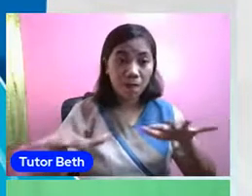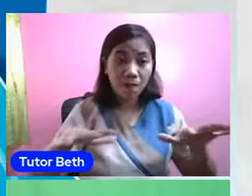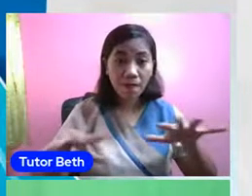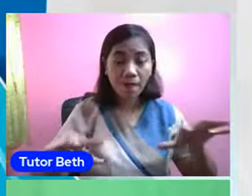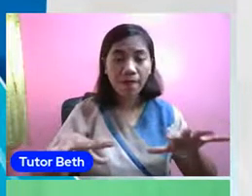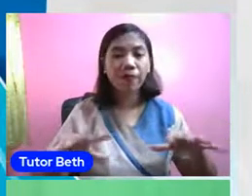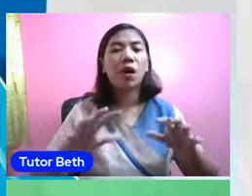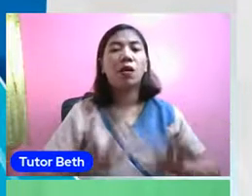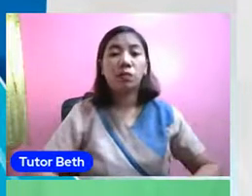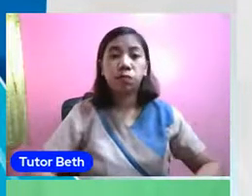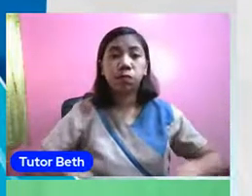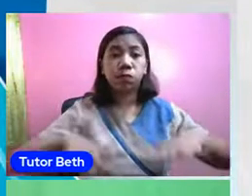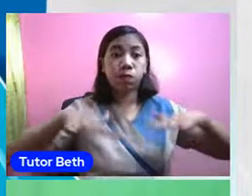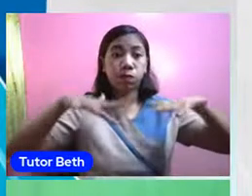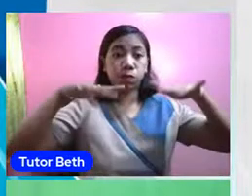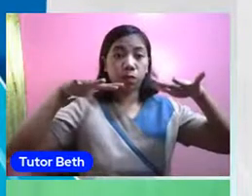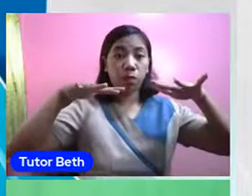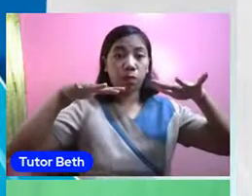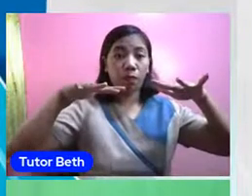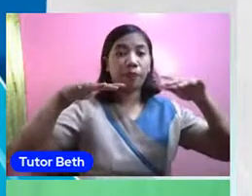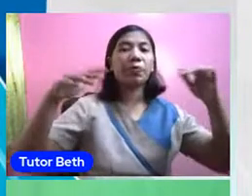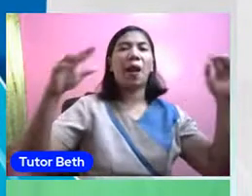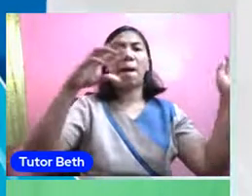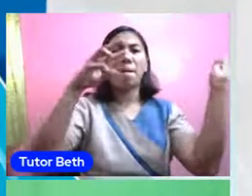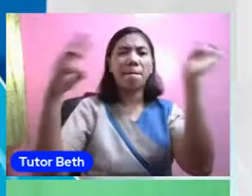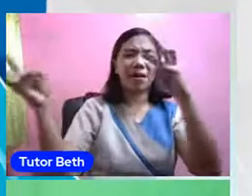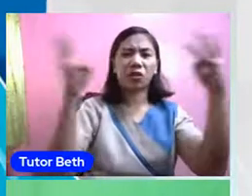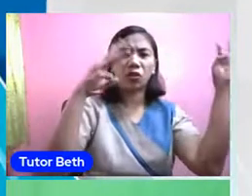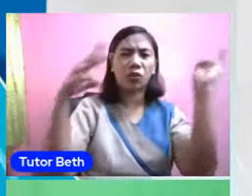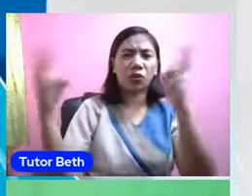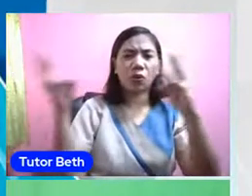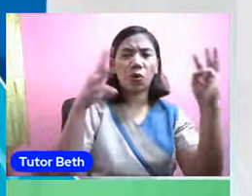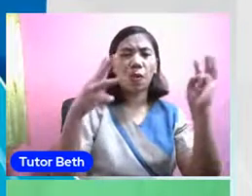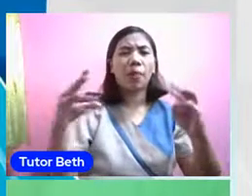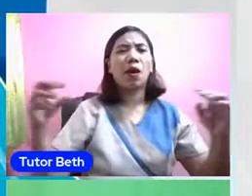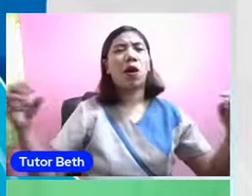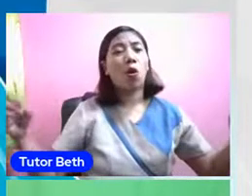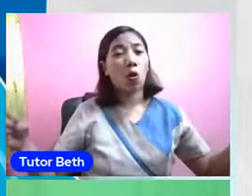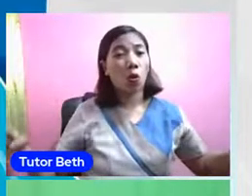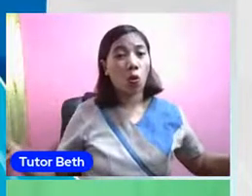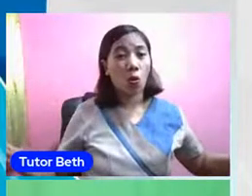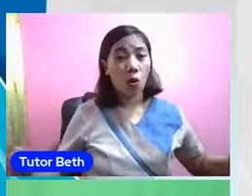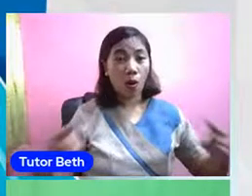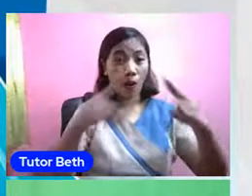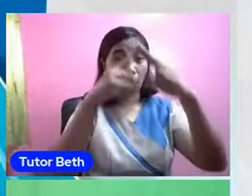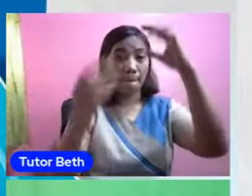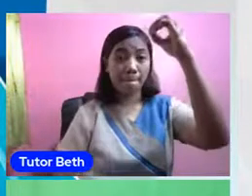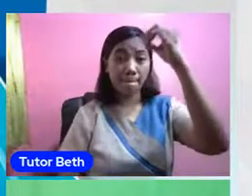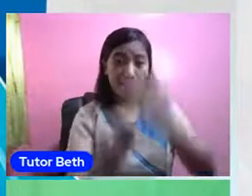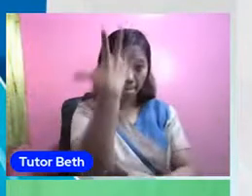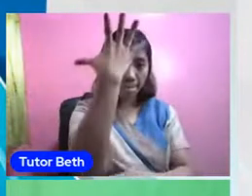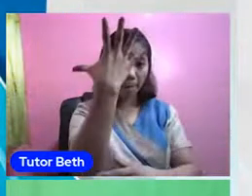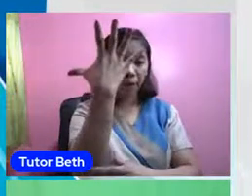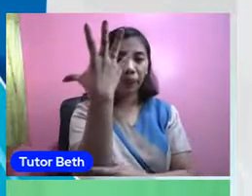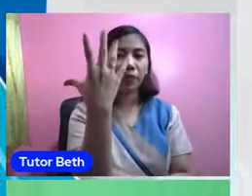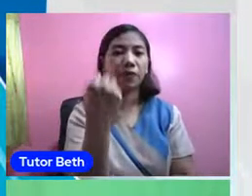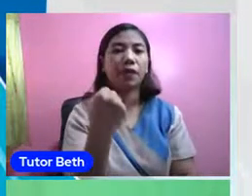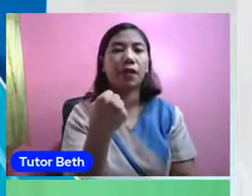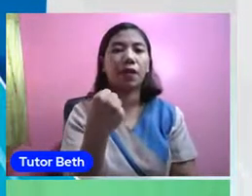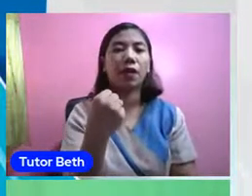baha, bagyo, o pagsabog ng vulkan, sunog,